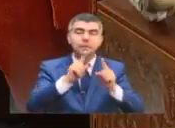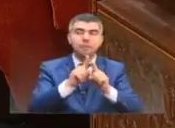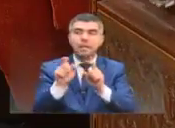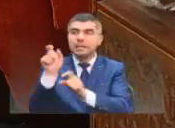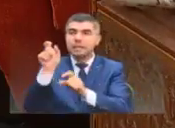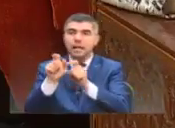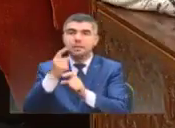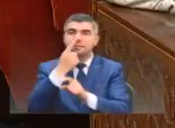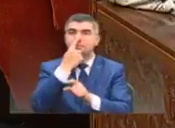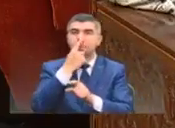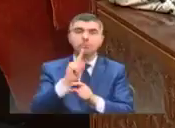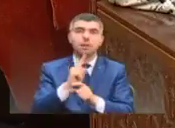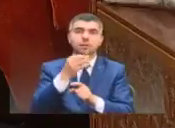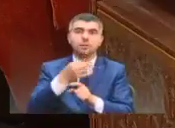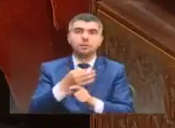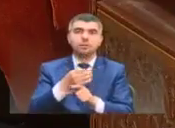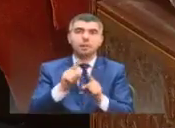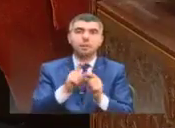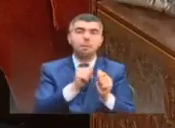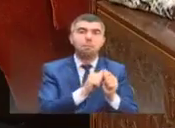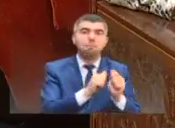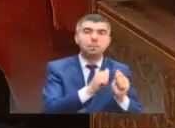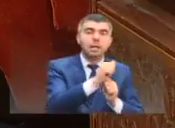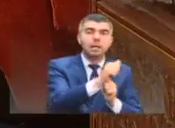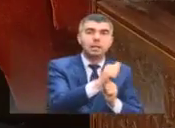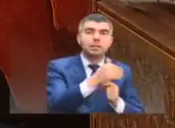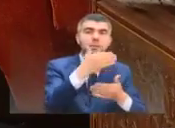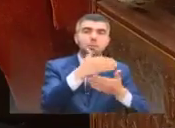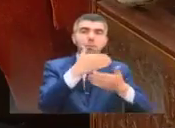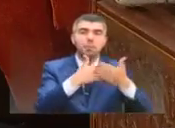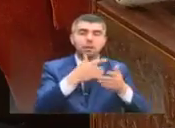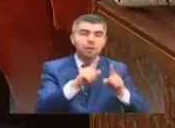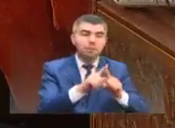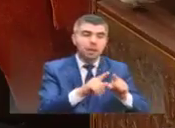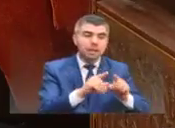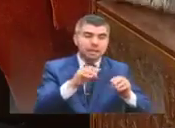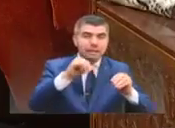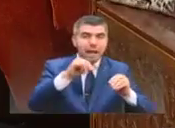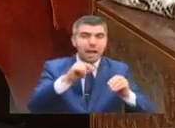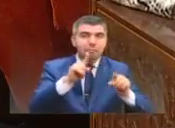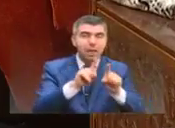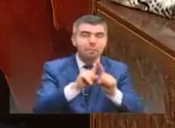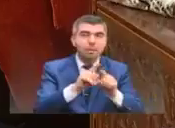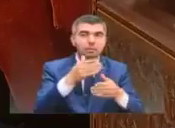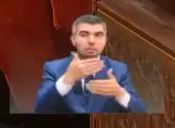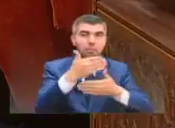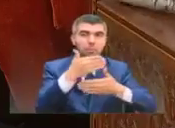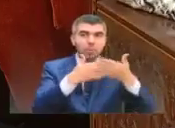الساكنه، واقترحوا علينا سد اخر ما غير صالح، وكيقولوا لي بليوه هنايا والتربه الطبيعه الجيولوجيه ديالو غير صالحه نبني سد